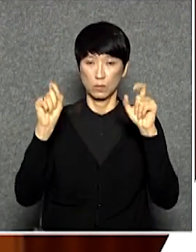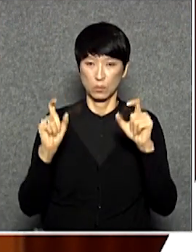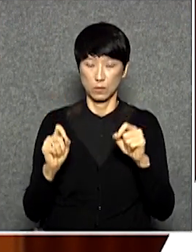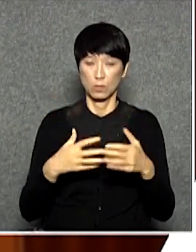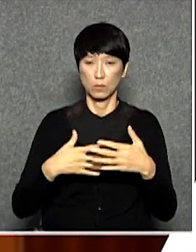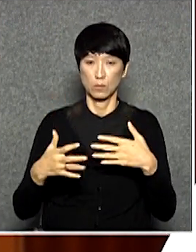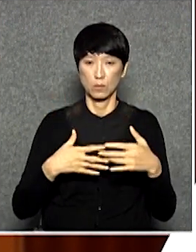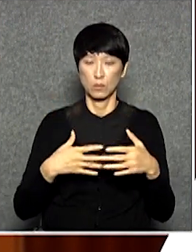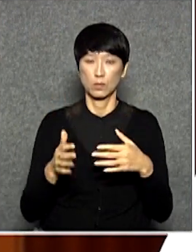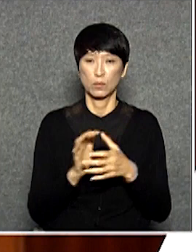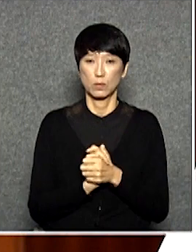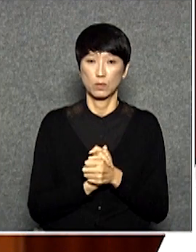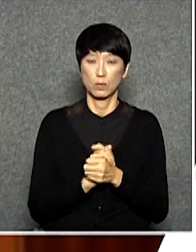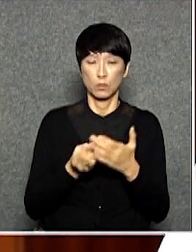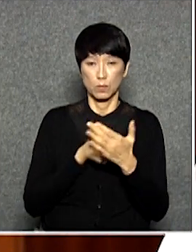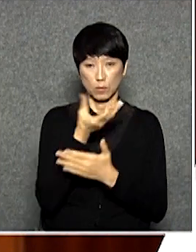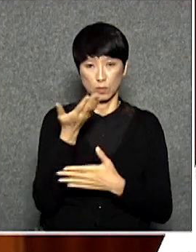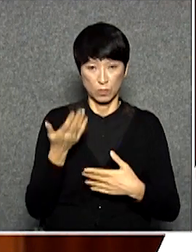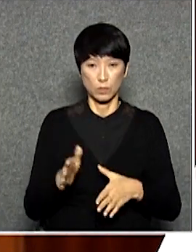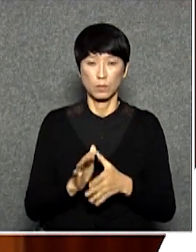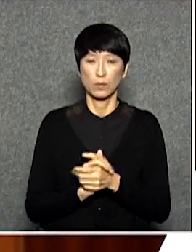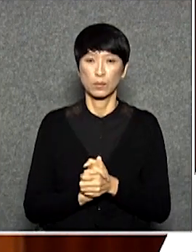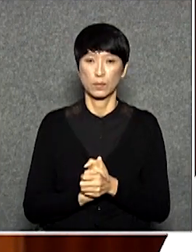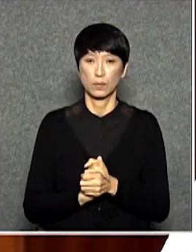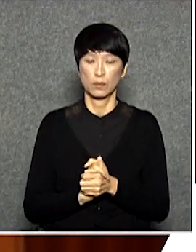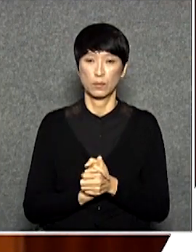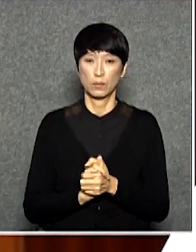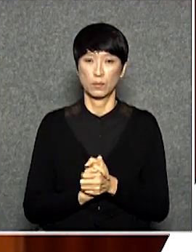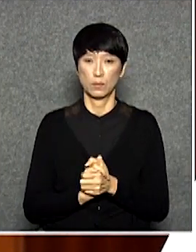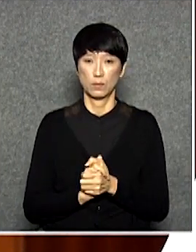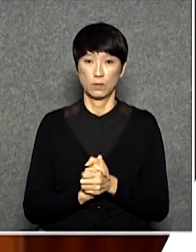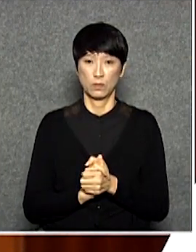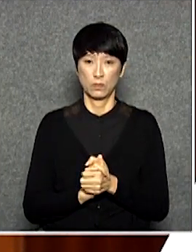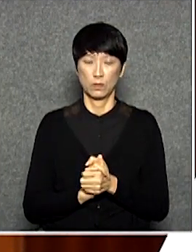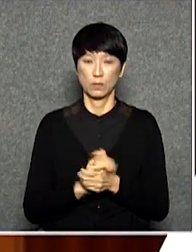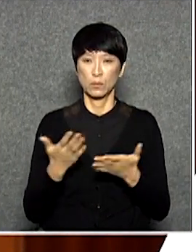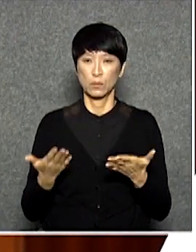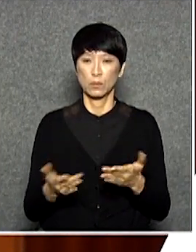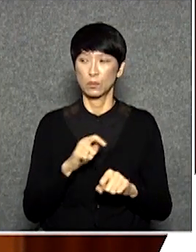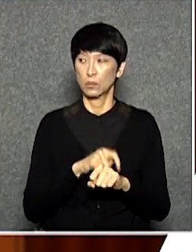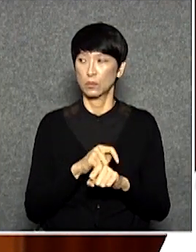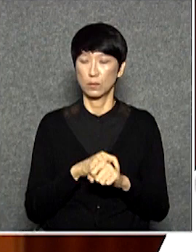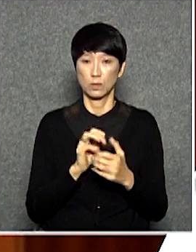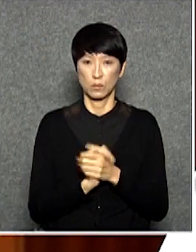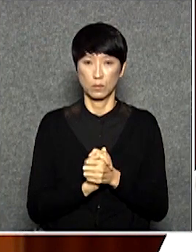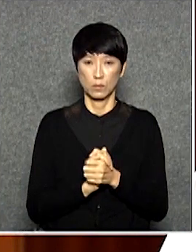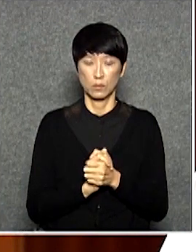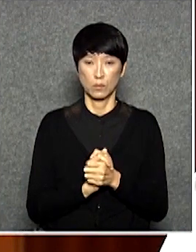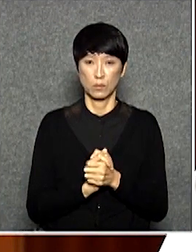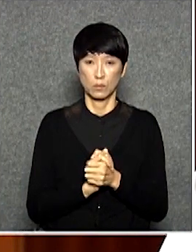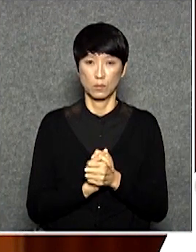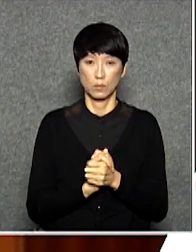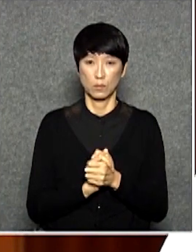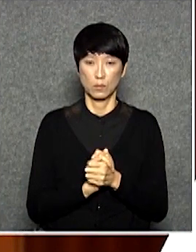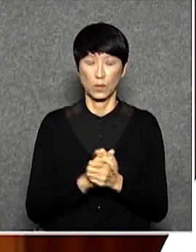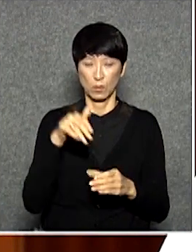都俾大家係表達咗出嚟。咁到要而家時間裏邊咧，應該落嚟咧就係要進行一個嘅